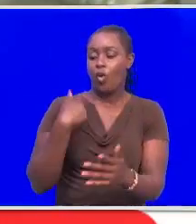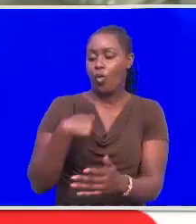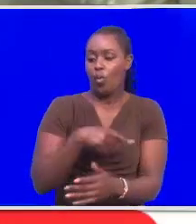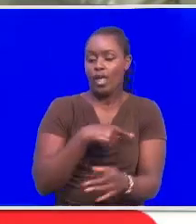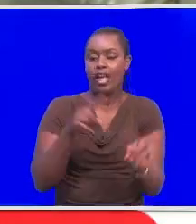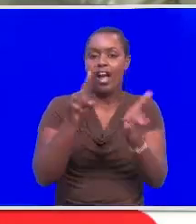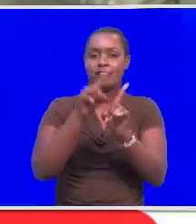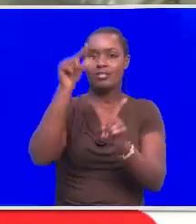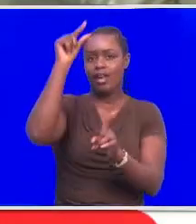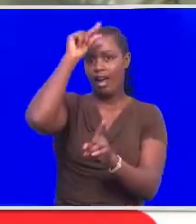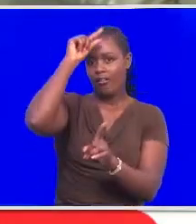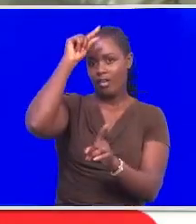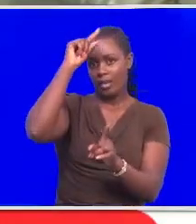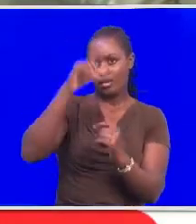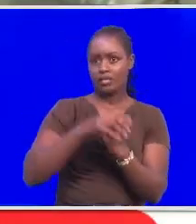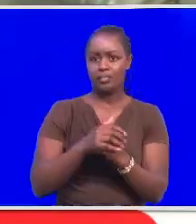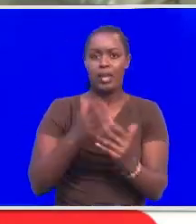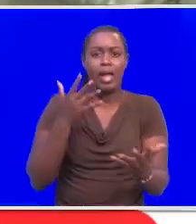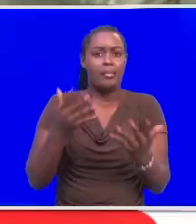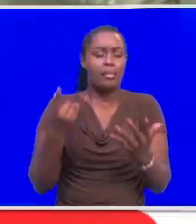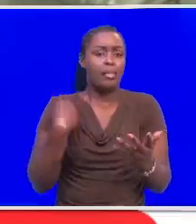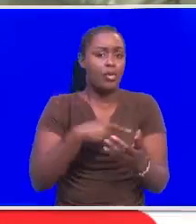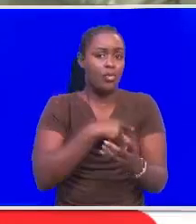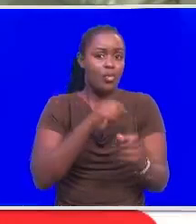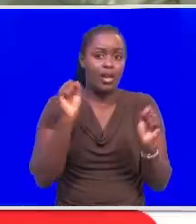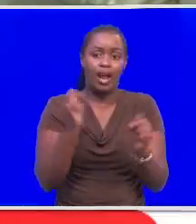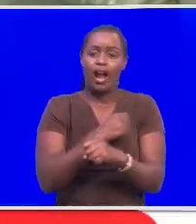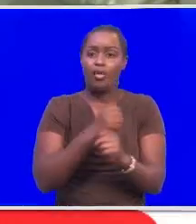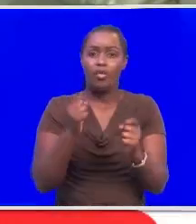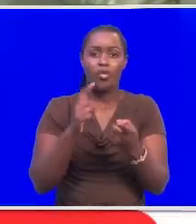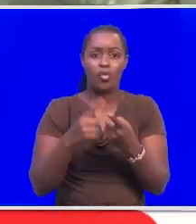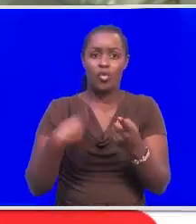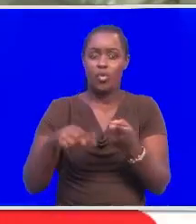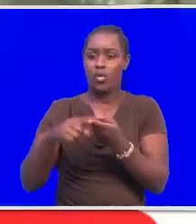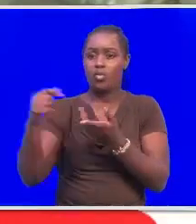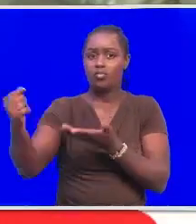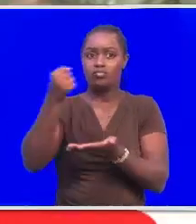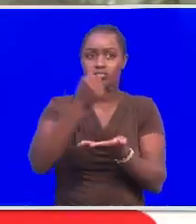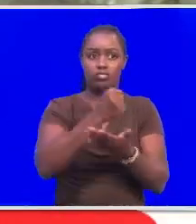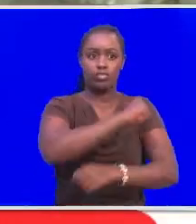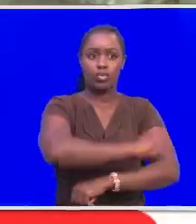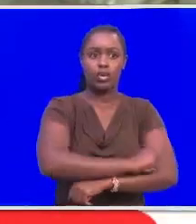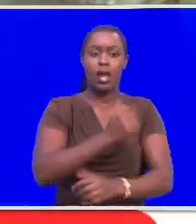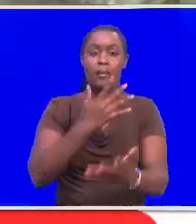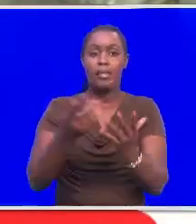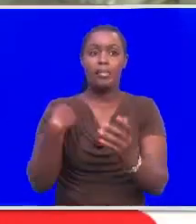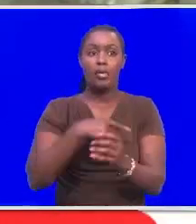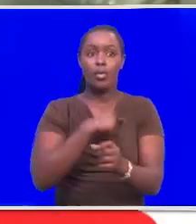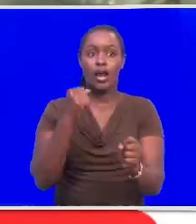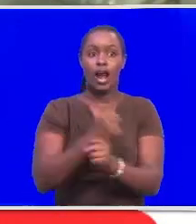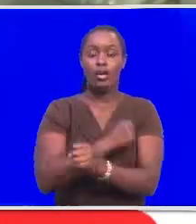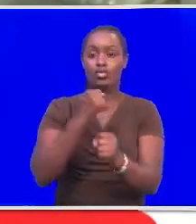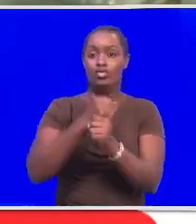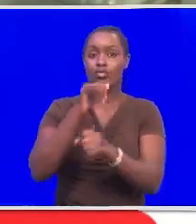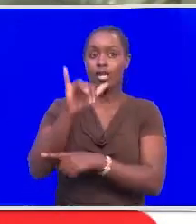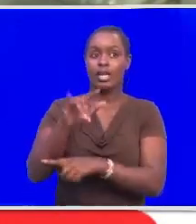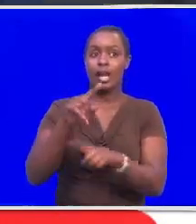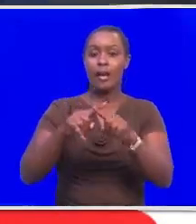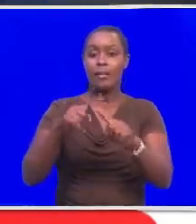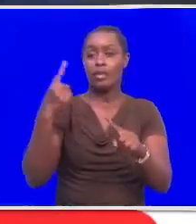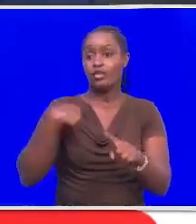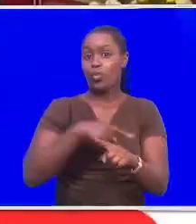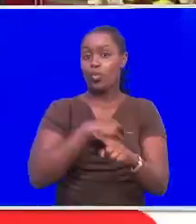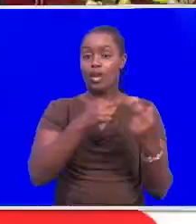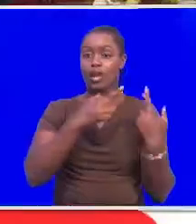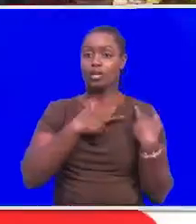kama serikali pengine hatuwezi kurudisha mashule, pengine hatuwezi kurudisha hiyo mambo yote, lakini sisi tuko na deni yenu.